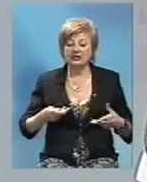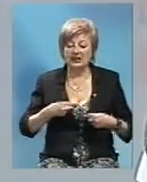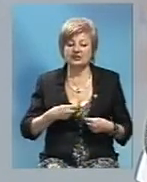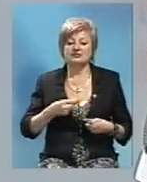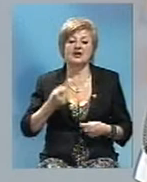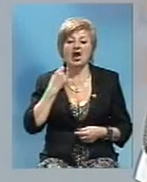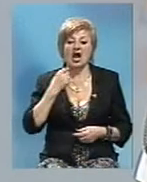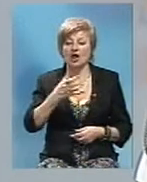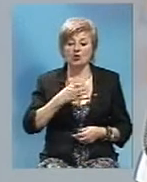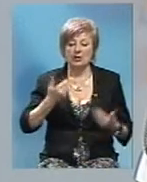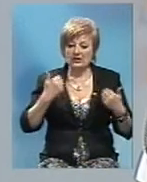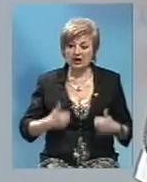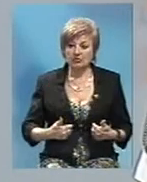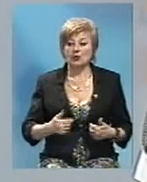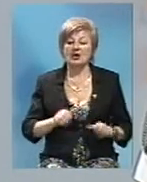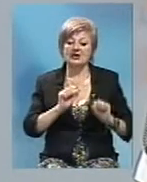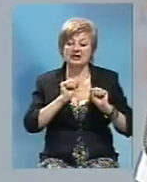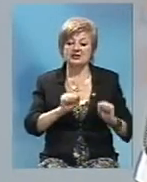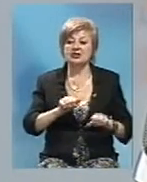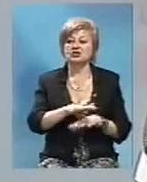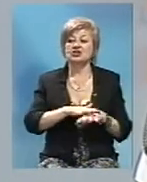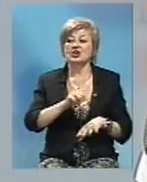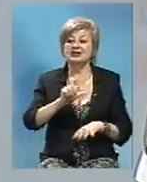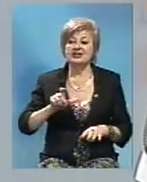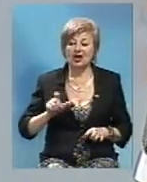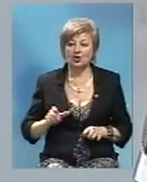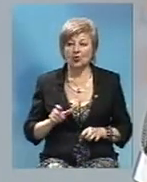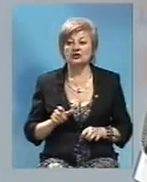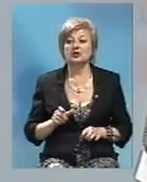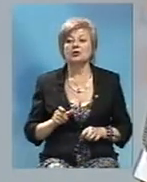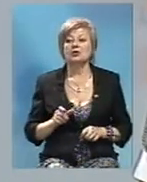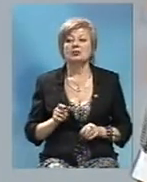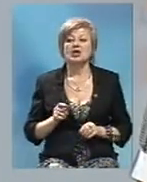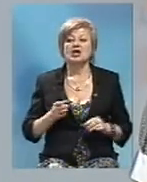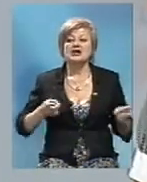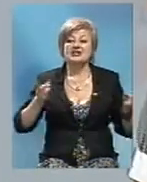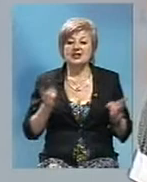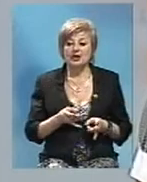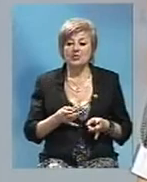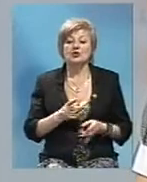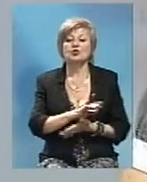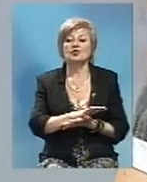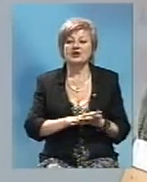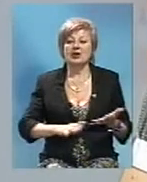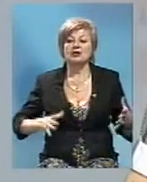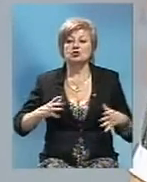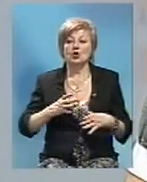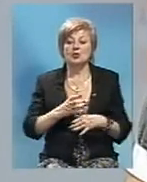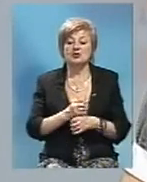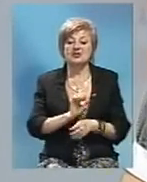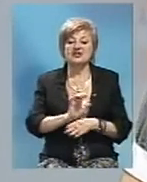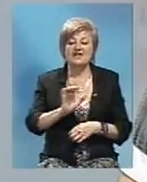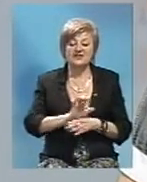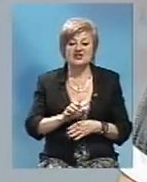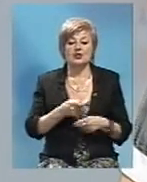прекрасно понимаю, что для защиты народа, да, скажем так, нашего сейчас, который мы видим ситуацию, необходимо будет в дальнейшем сократить производство и